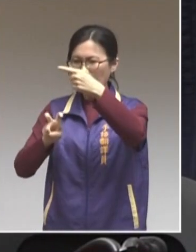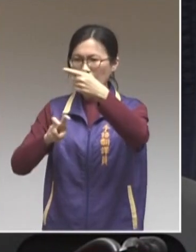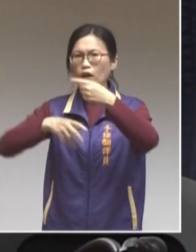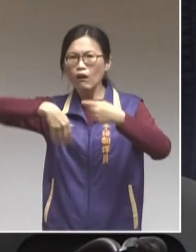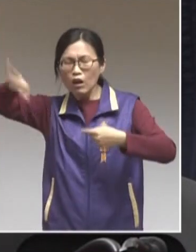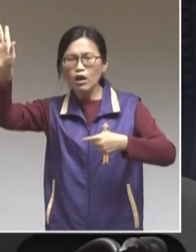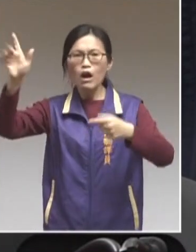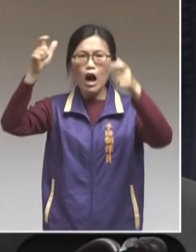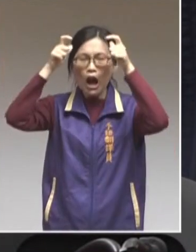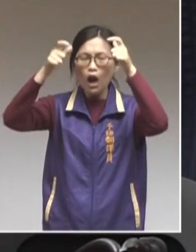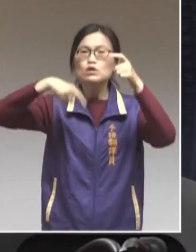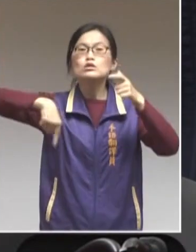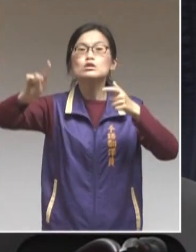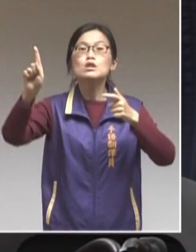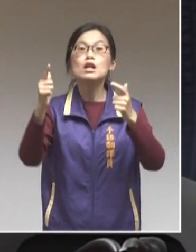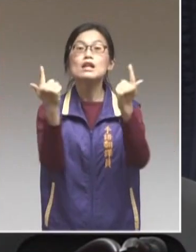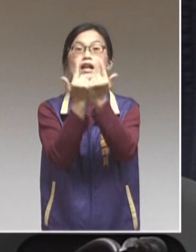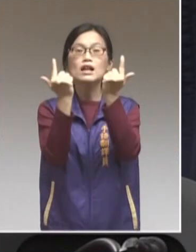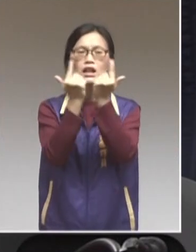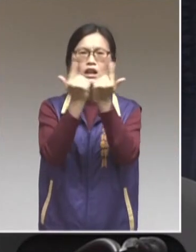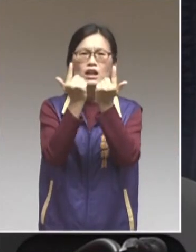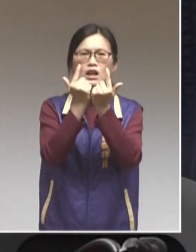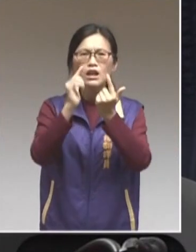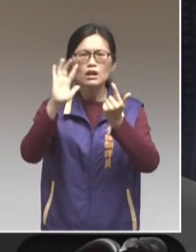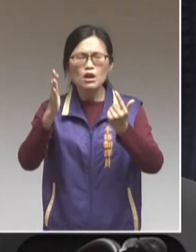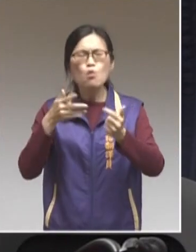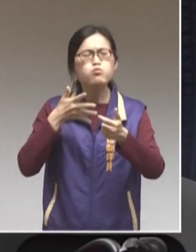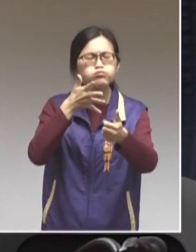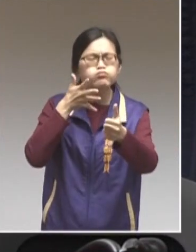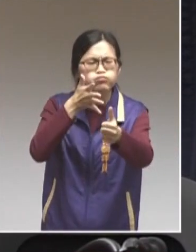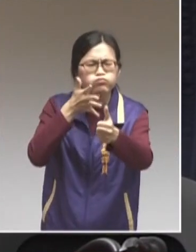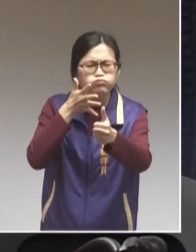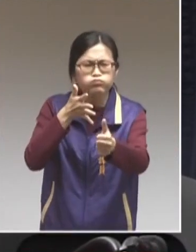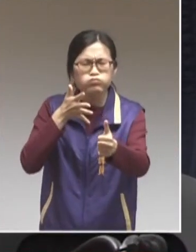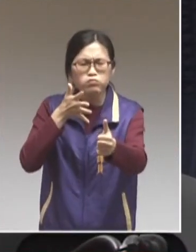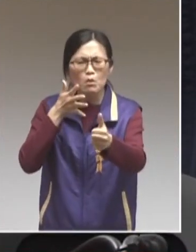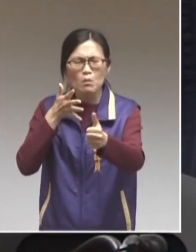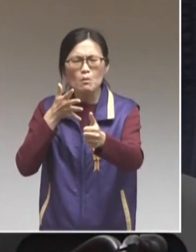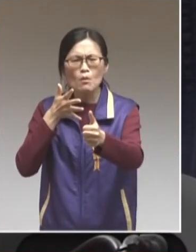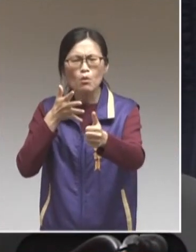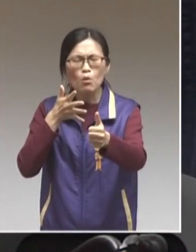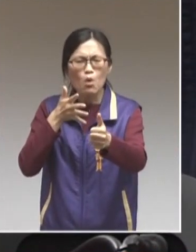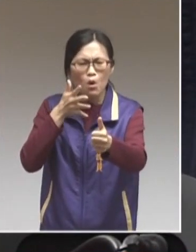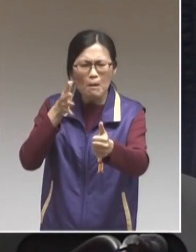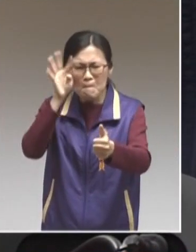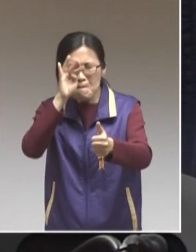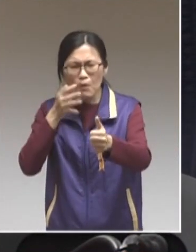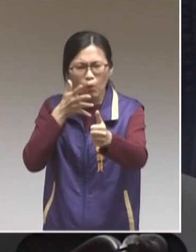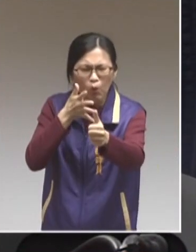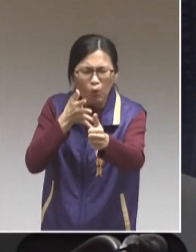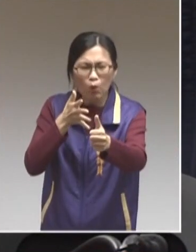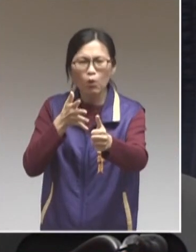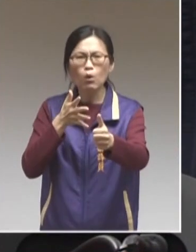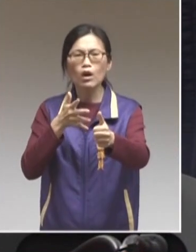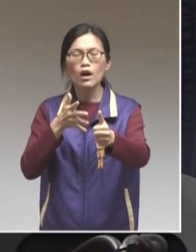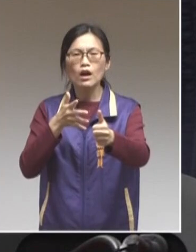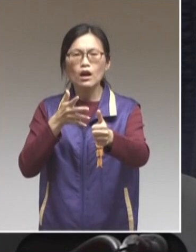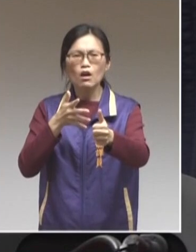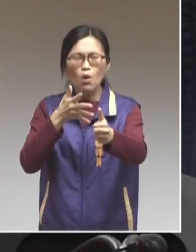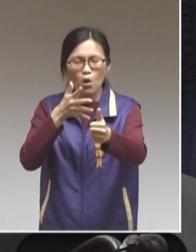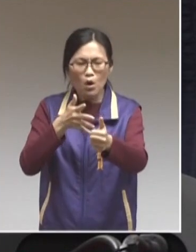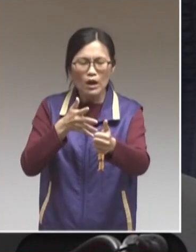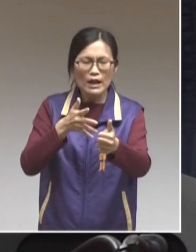雄到这个台北。那当然，我们在疫调过程当中掌握了这一个个案，就立即将这样的一个讯息、疫调